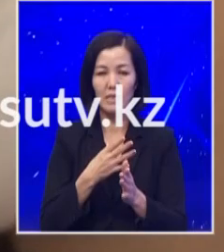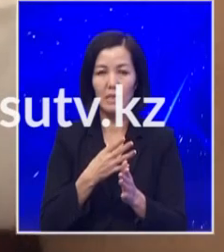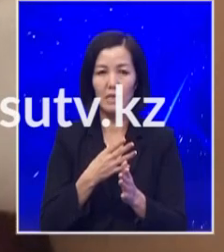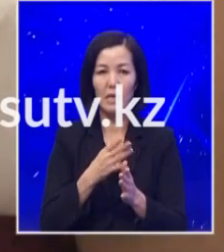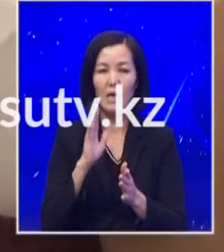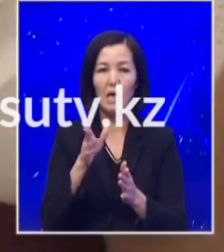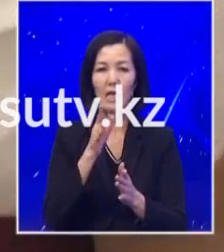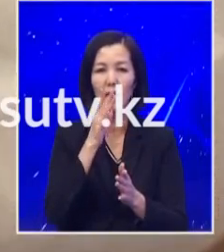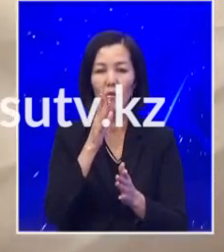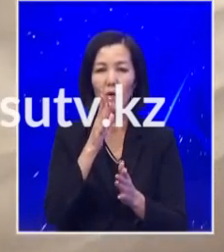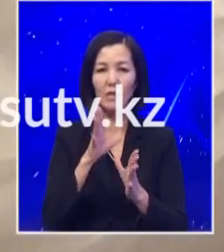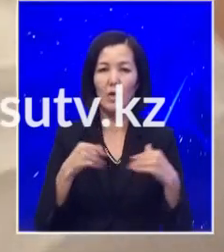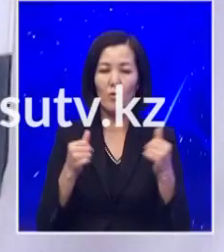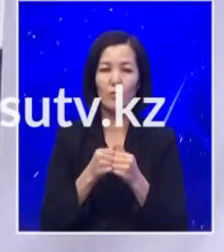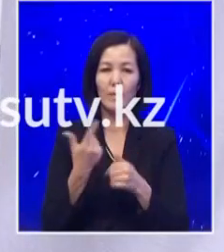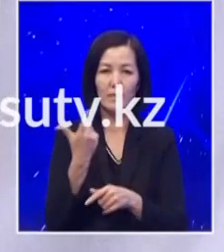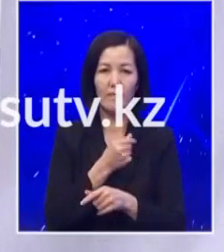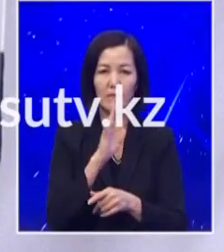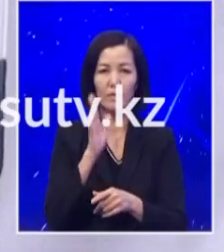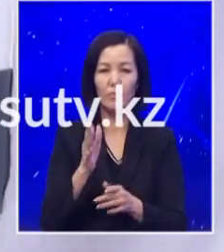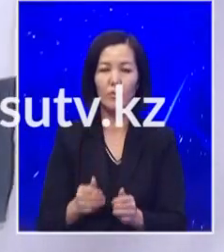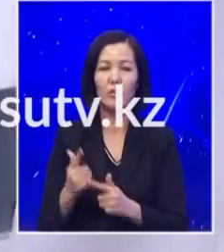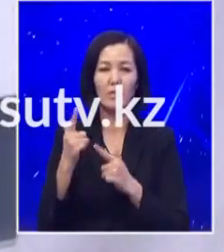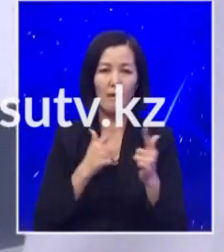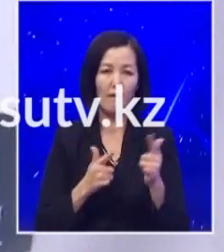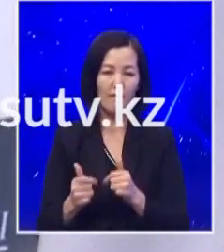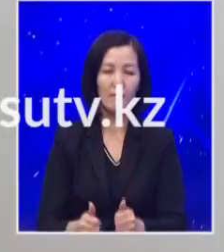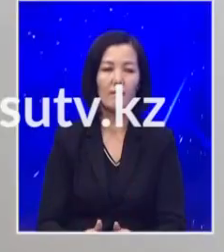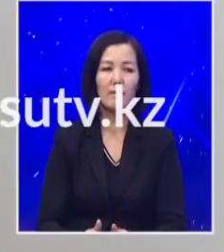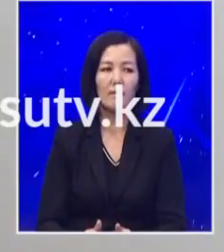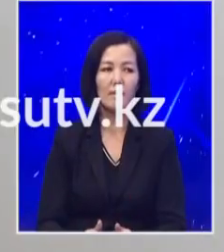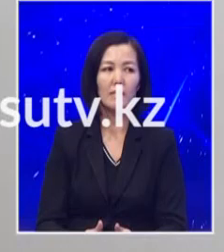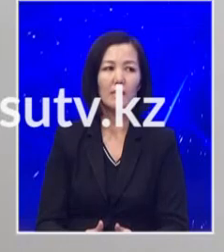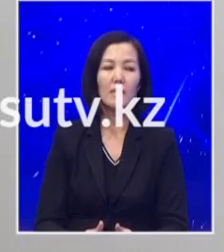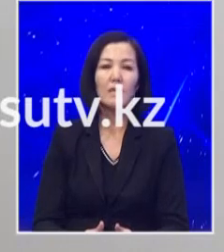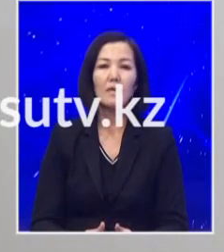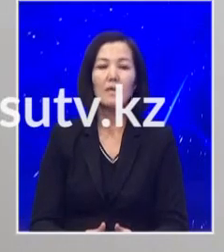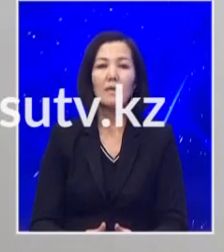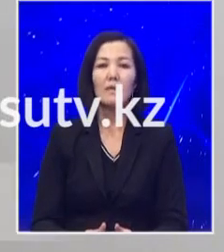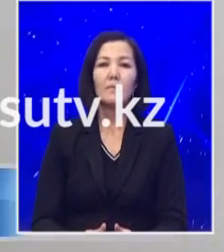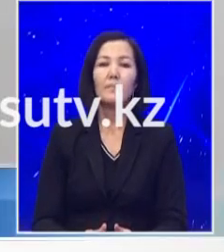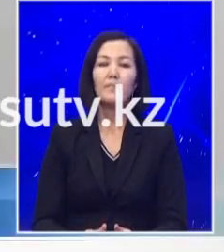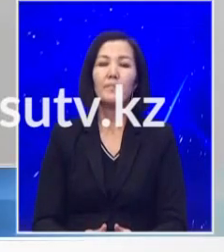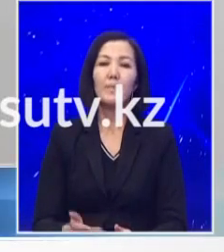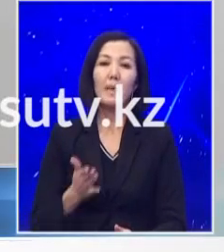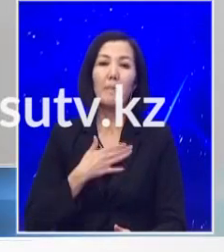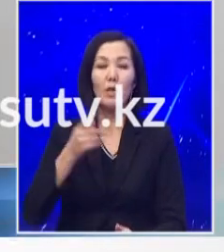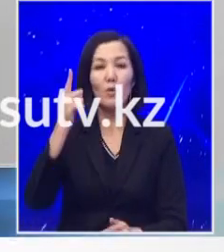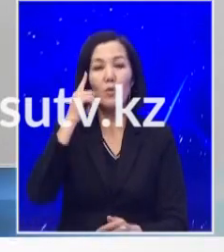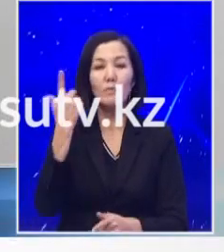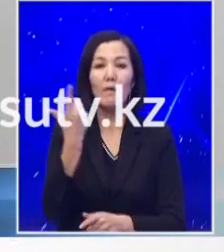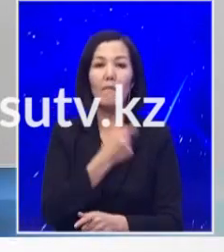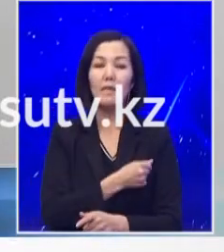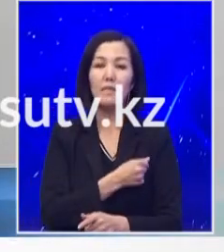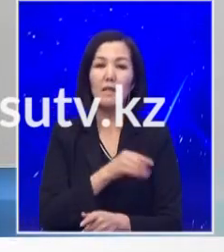айтуынша, алдағы уақытта оның отбасы мүшелері де вакцина алуға ниетті. Я считаю, что вообще... Менің ойымша